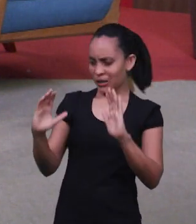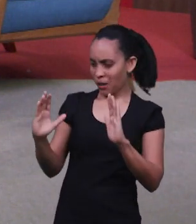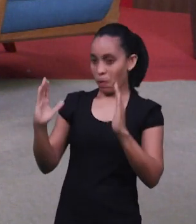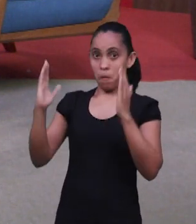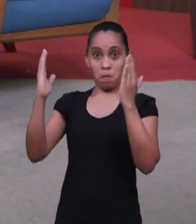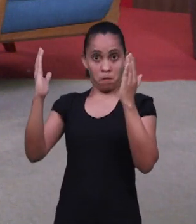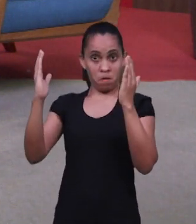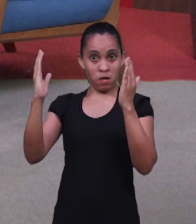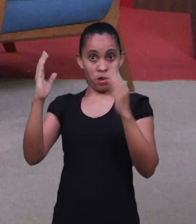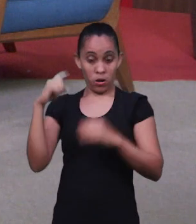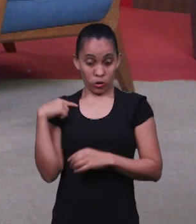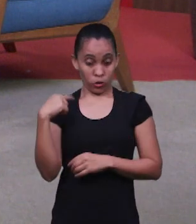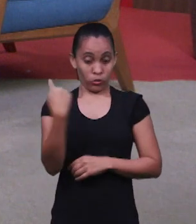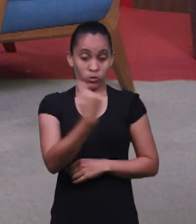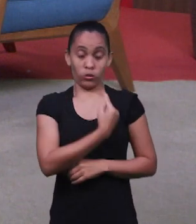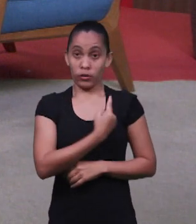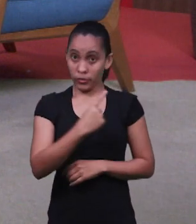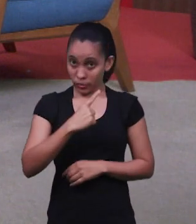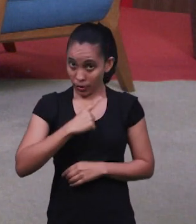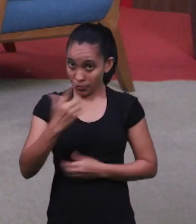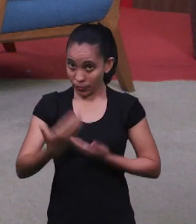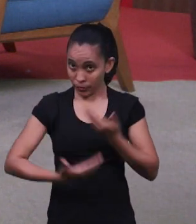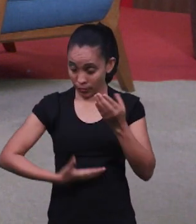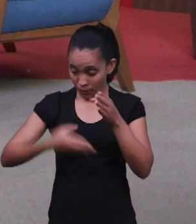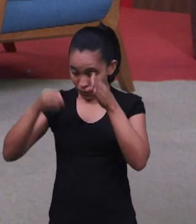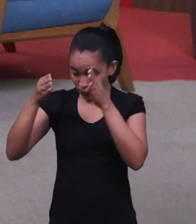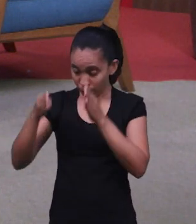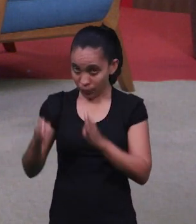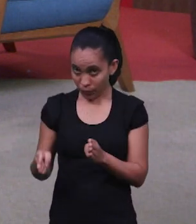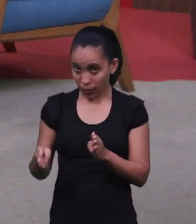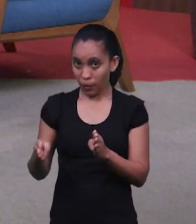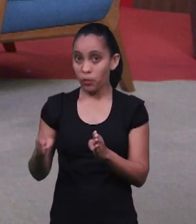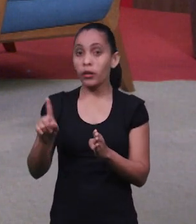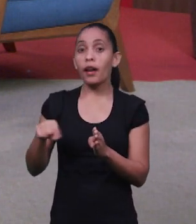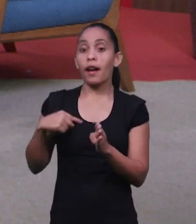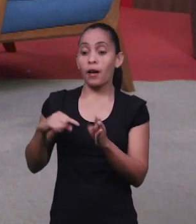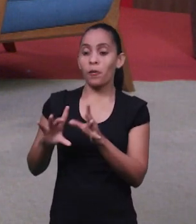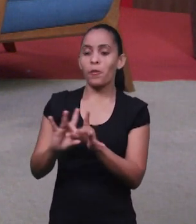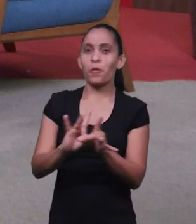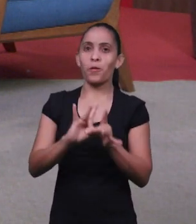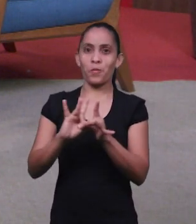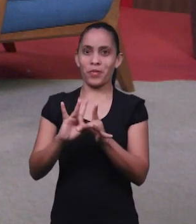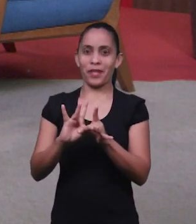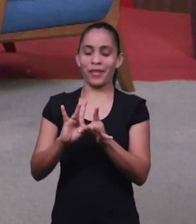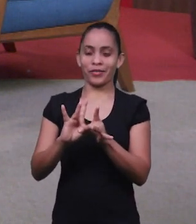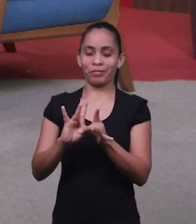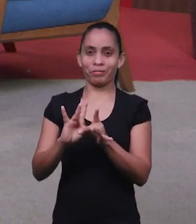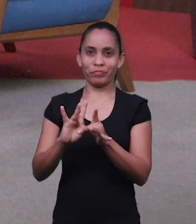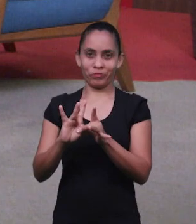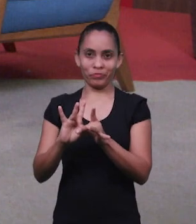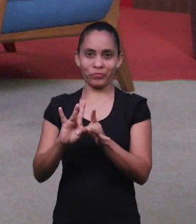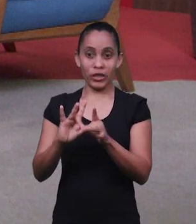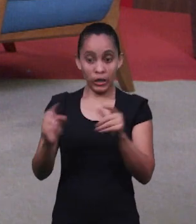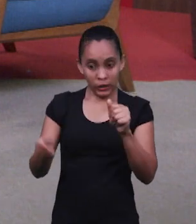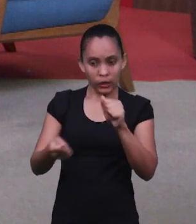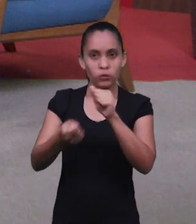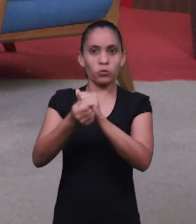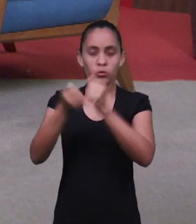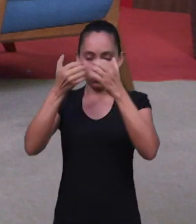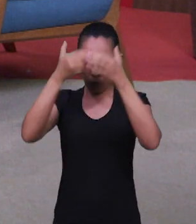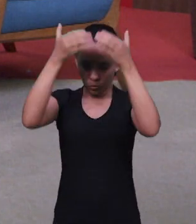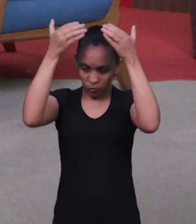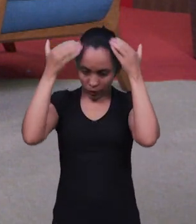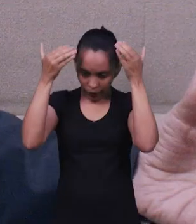l'Église a, que nous avons, qu'à travers la communion, de participer du banquet du roi, du banquet